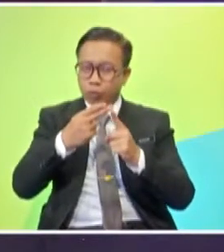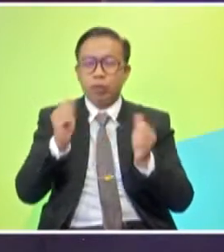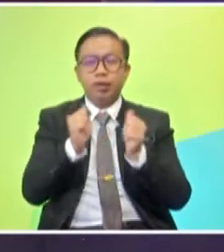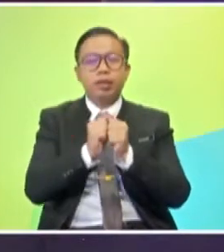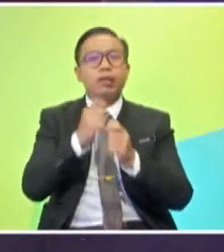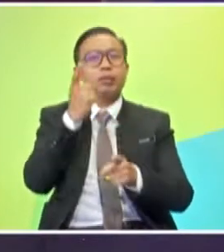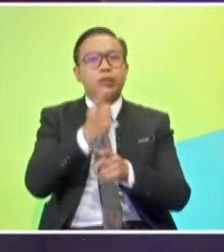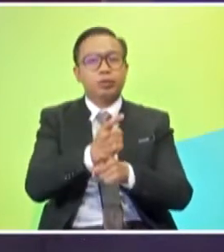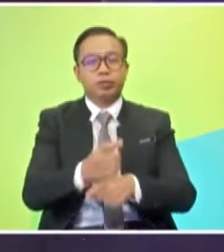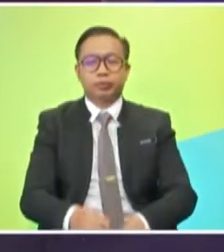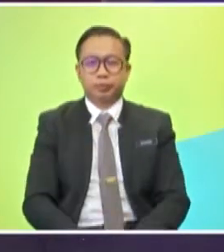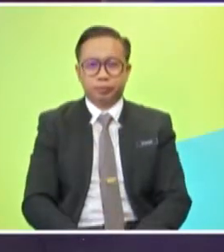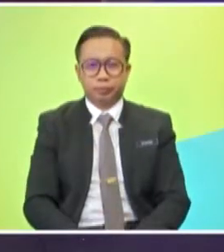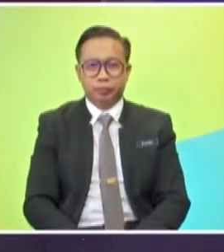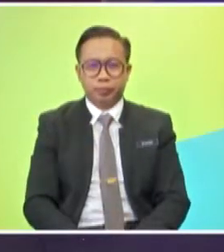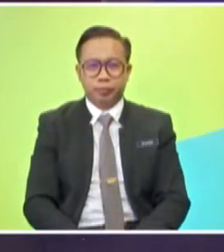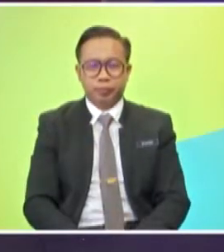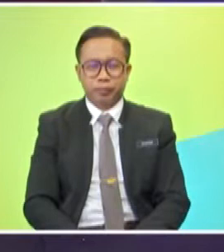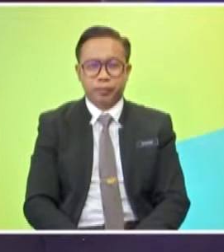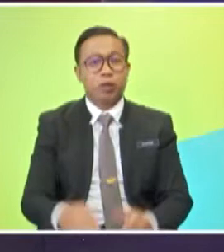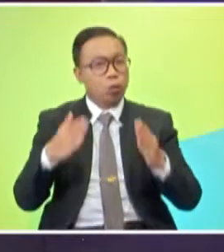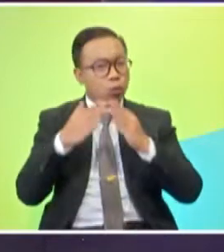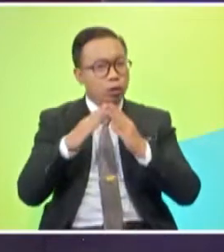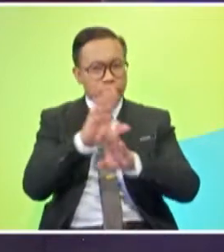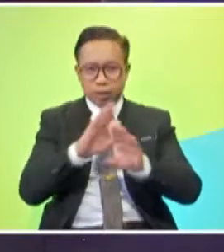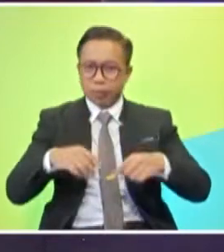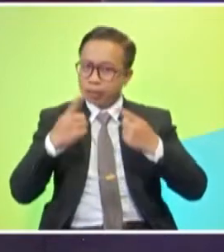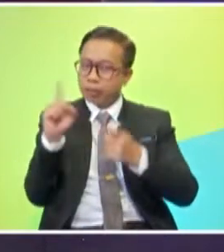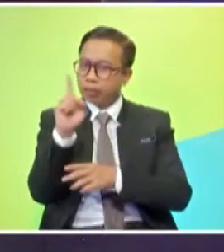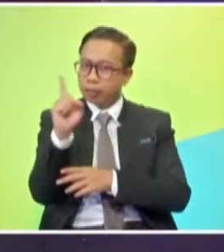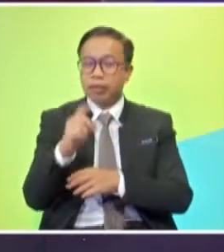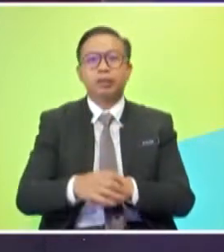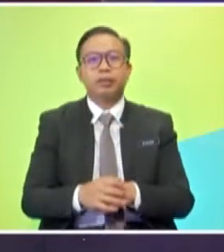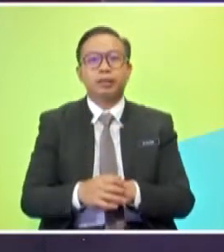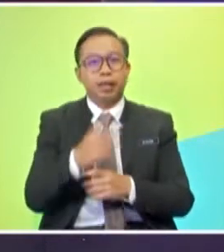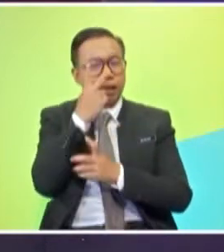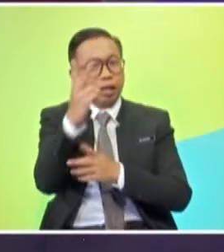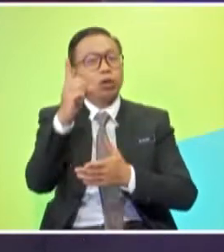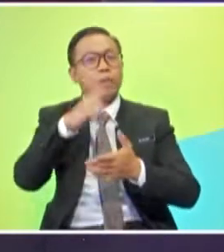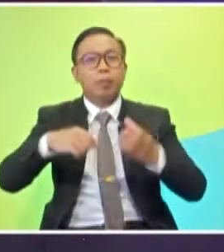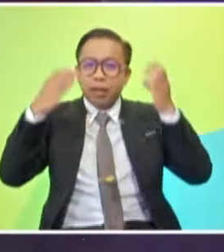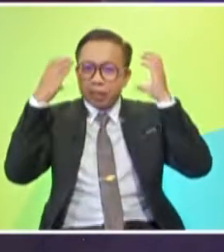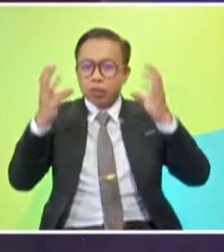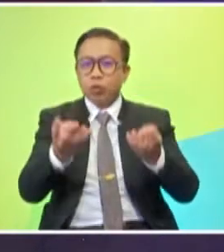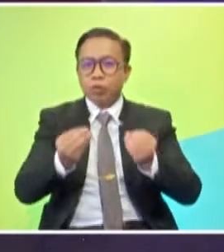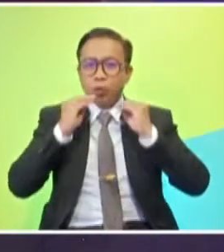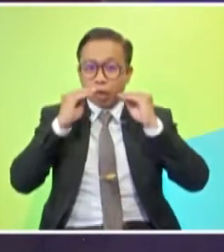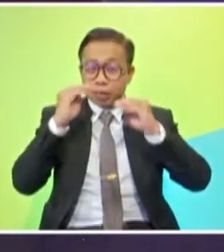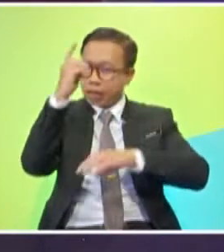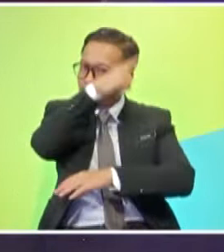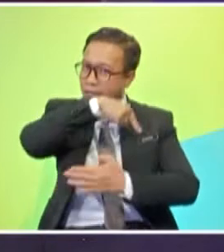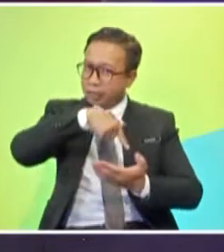kita semua jadi yang dekat dengan muka Oke tengok gua yuk